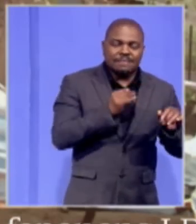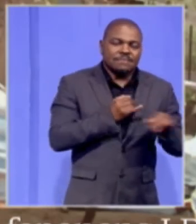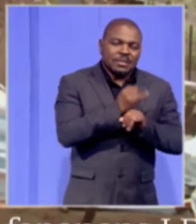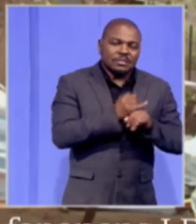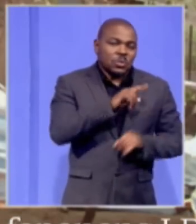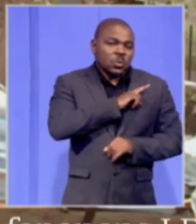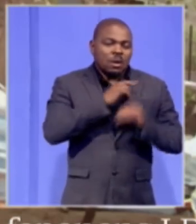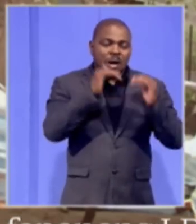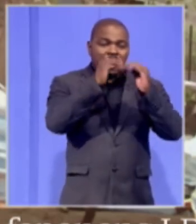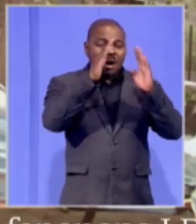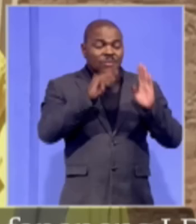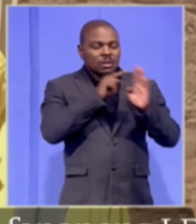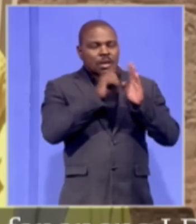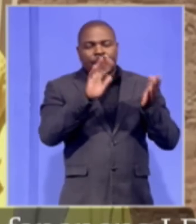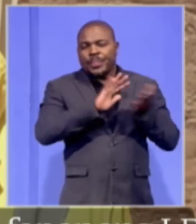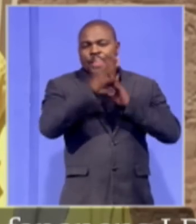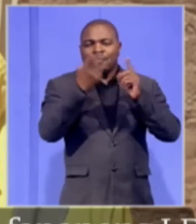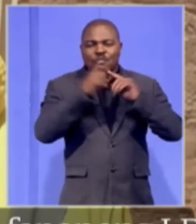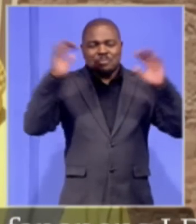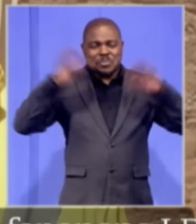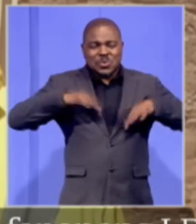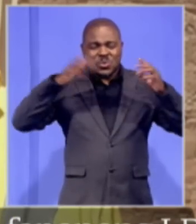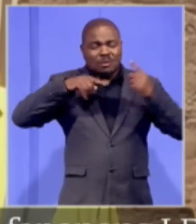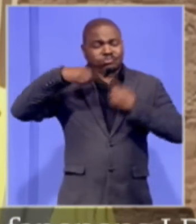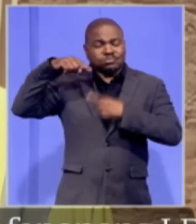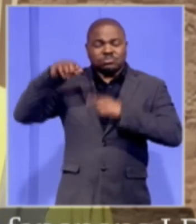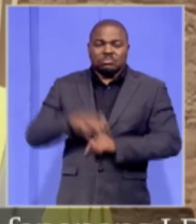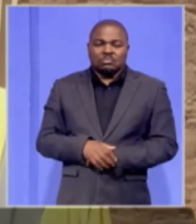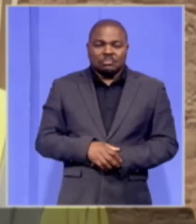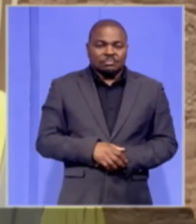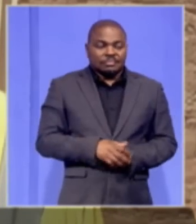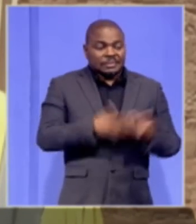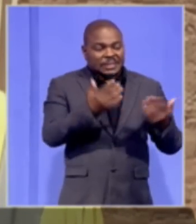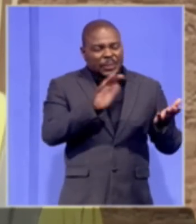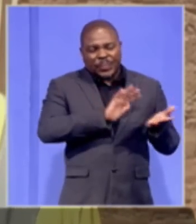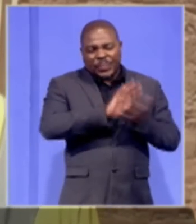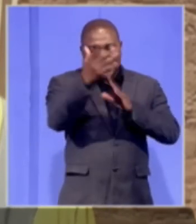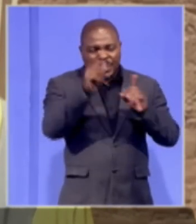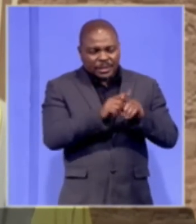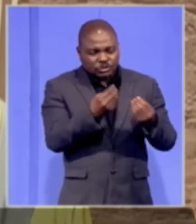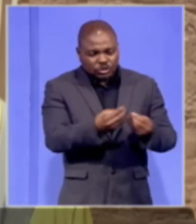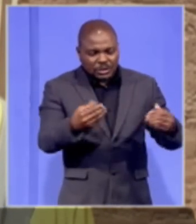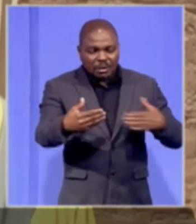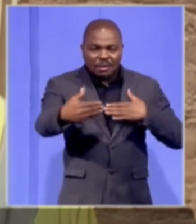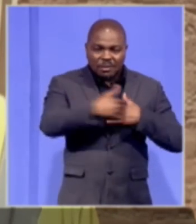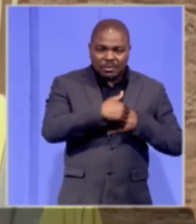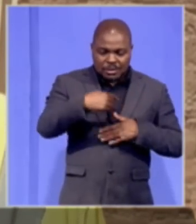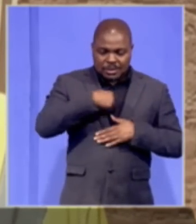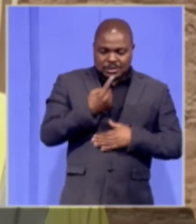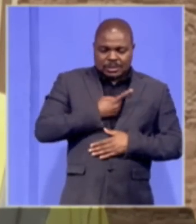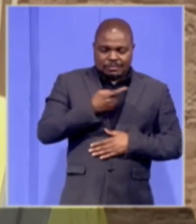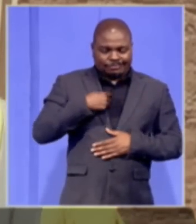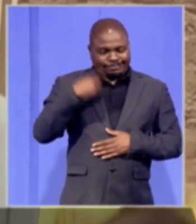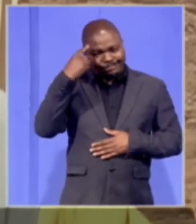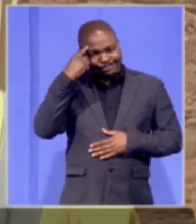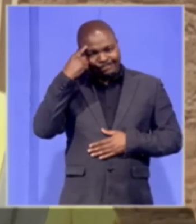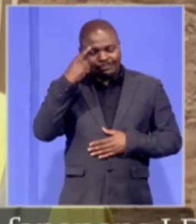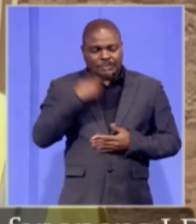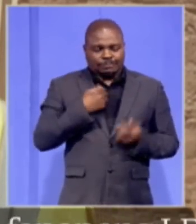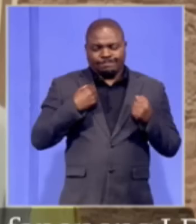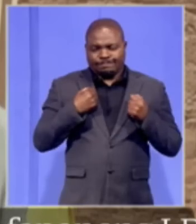e senywe ke madimo. Ka mo le sentše le go baditše le bana ke feleditše nna ka bonna ke ithwele ka ba